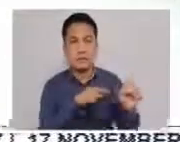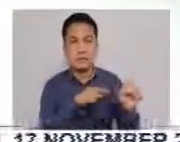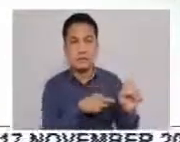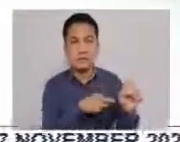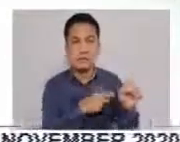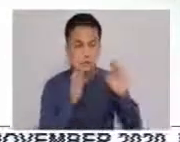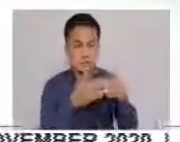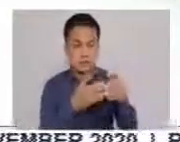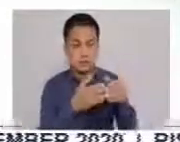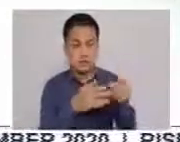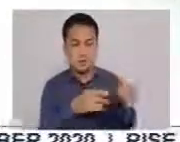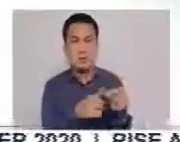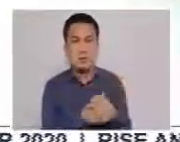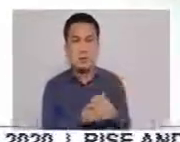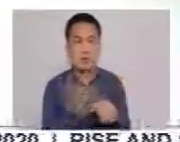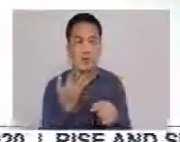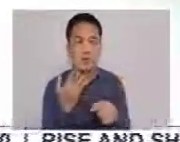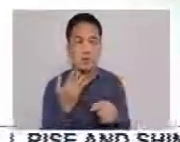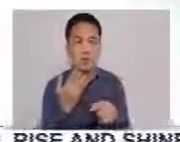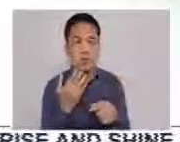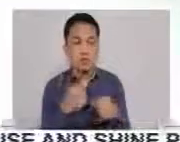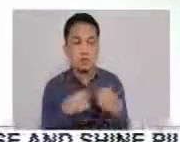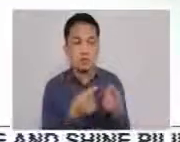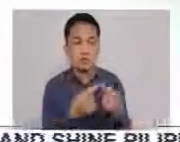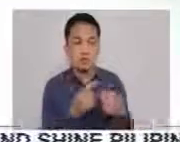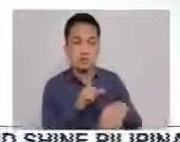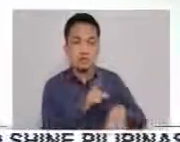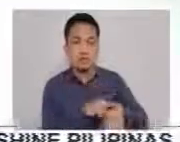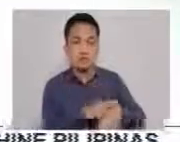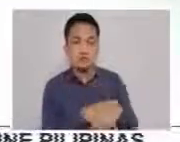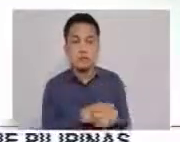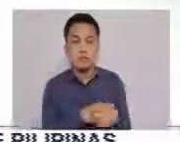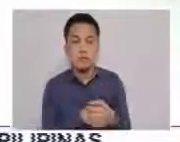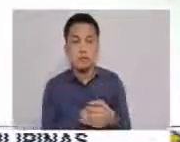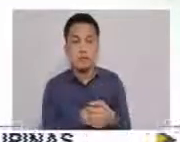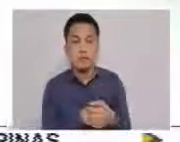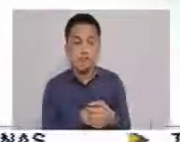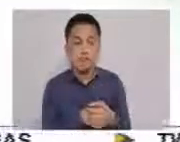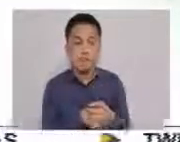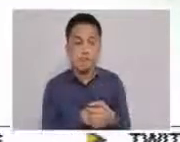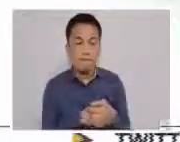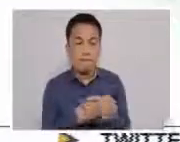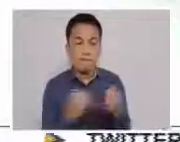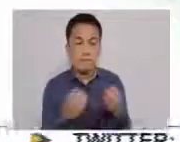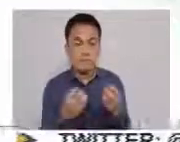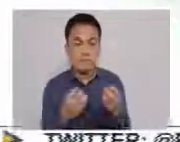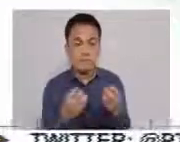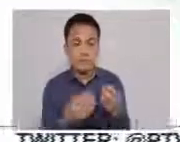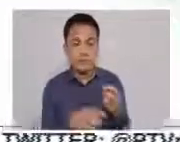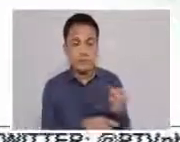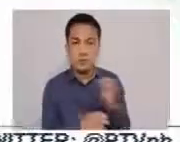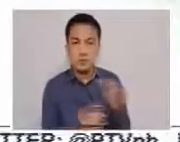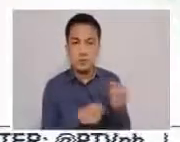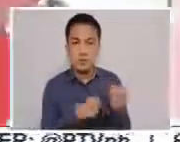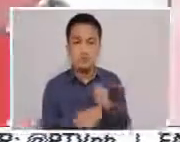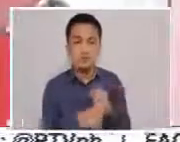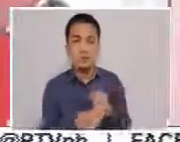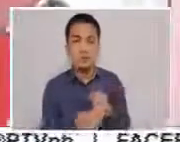yan. Kasama po sa rules po, issue po namin, yun pong mga papasok po ng expressway na wala